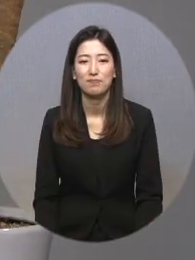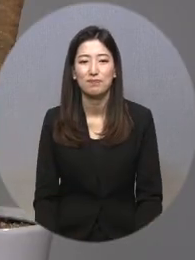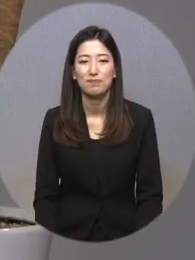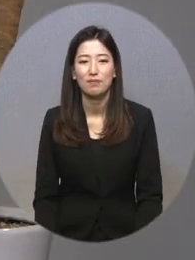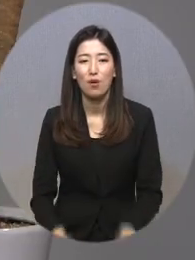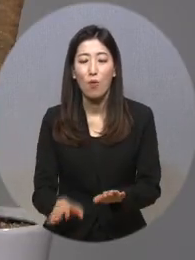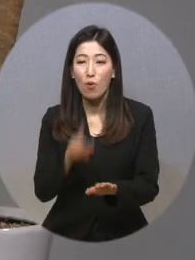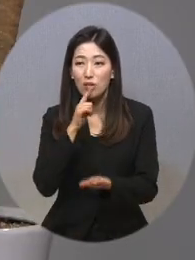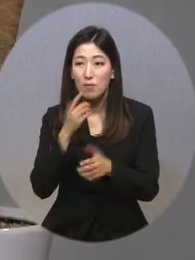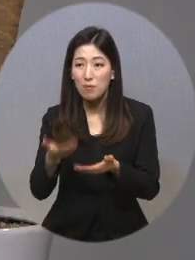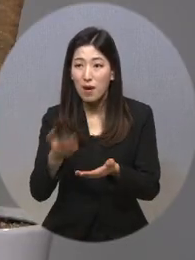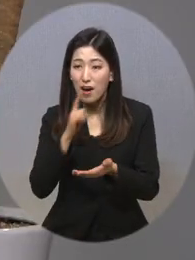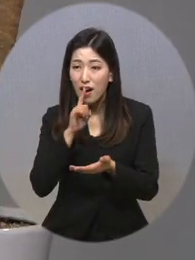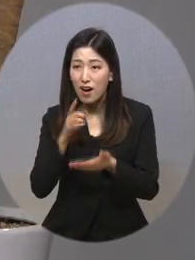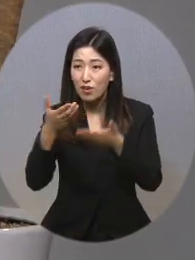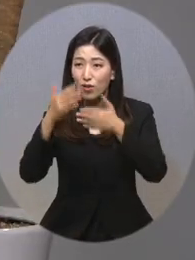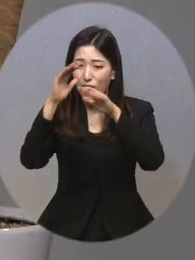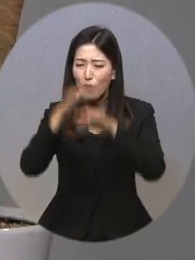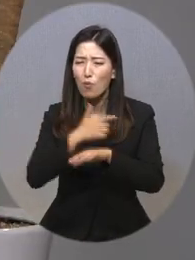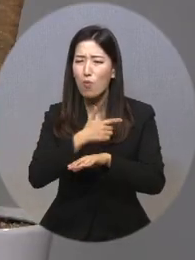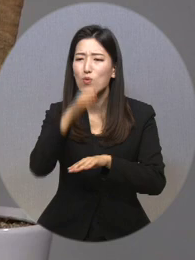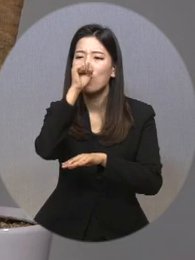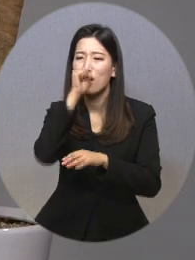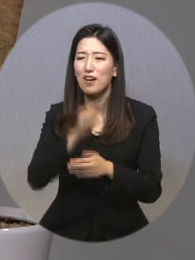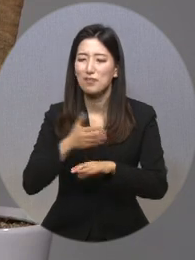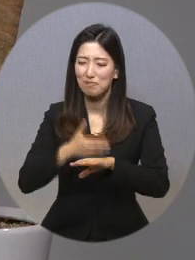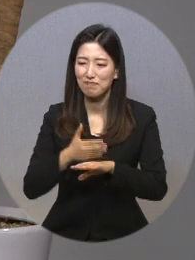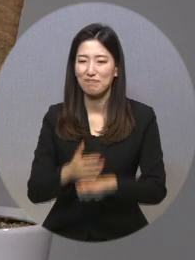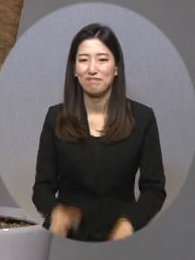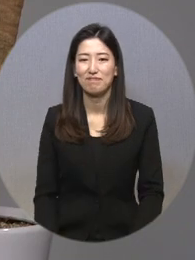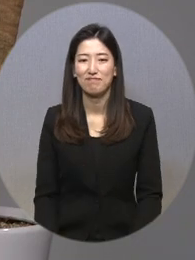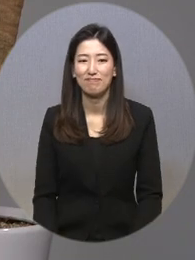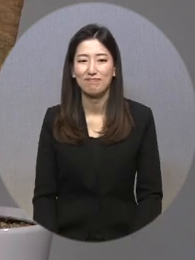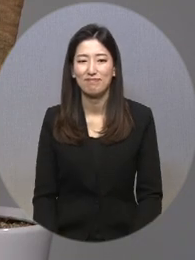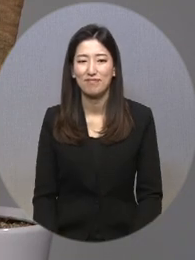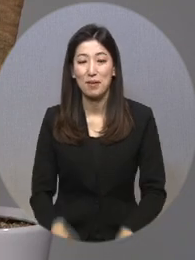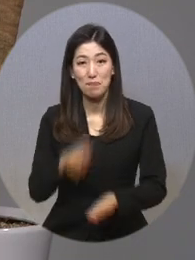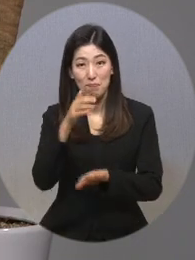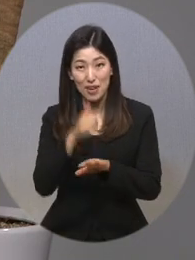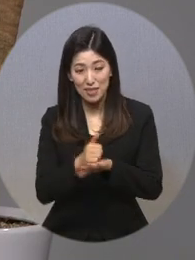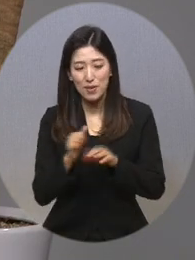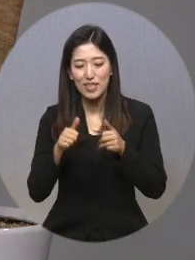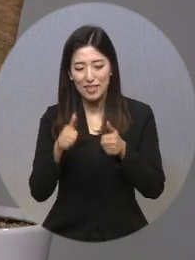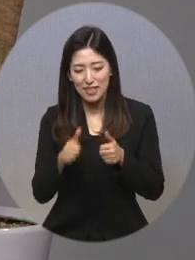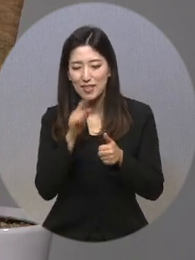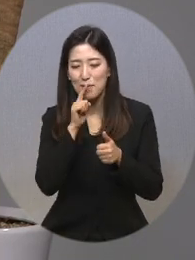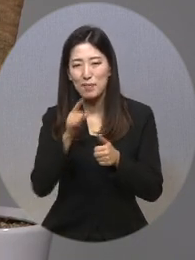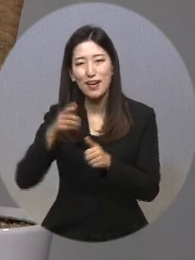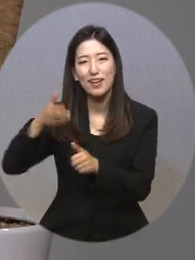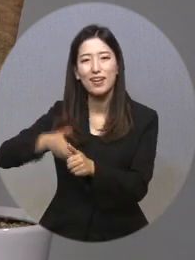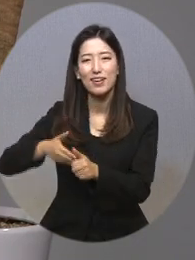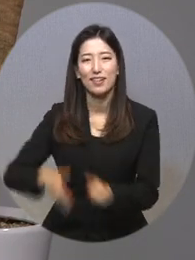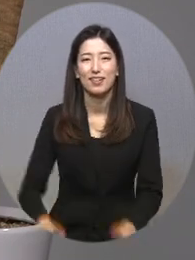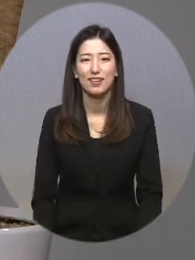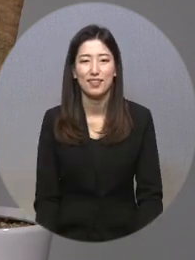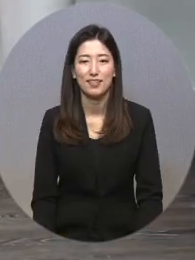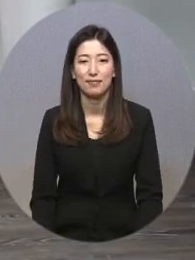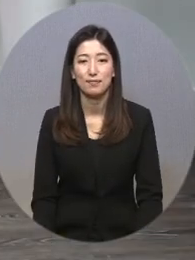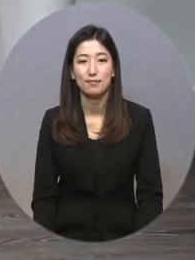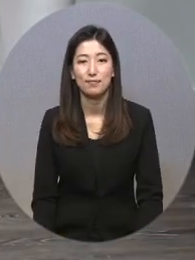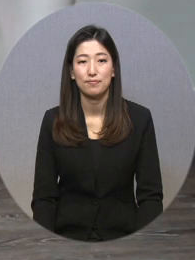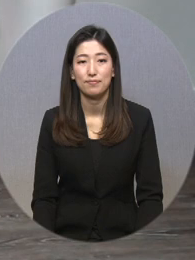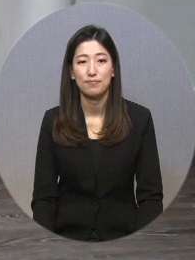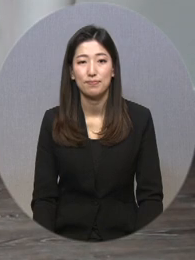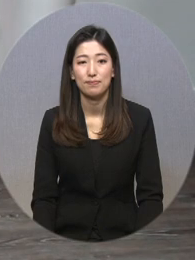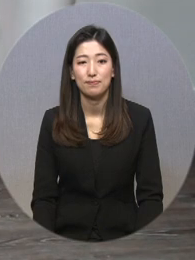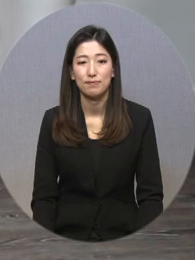대표님 오늘 말씀 너무 잘 들었습니다. 이제 시청자 여러분들께 우리 인사 한 말씀 부탁드릴까요?